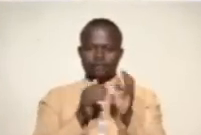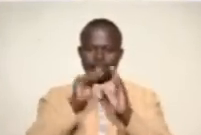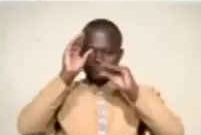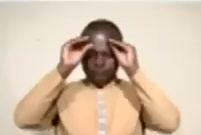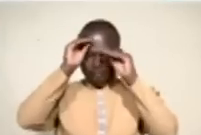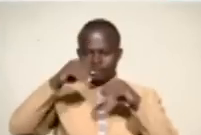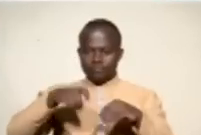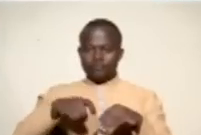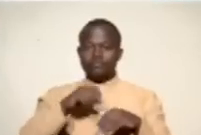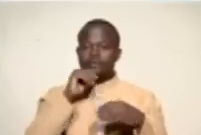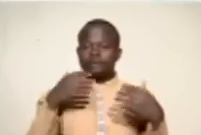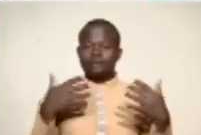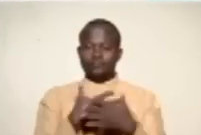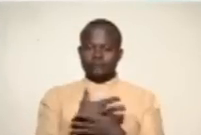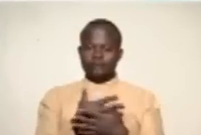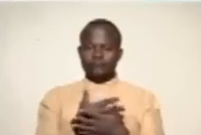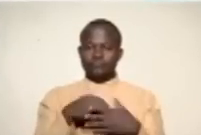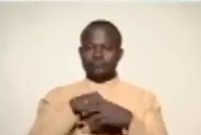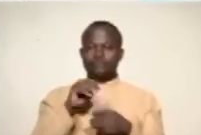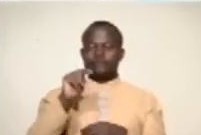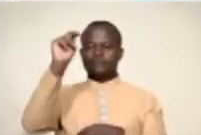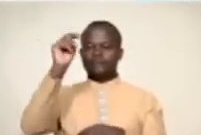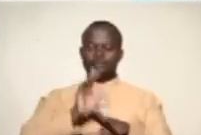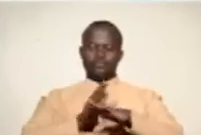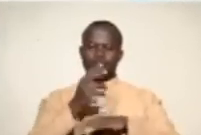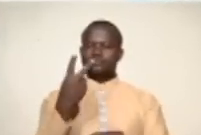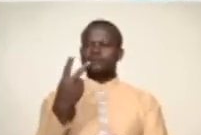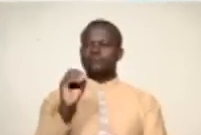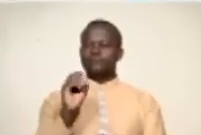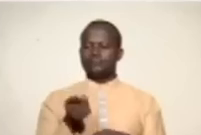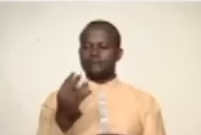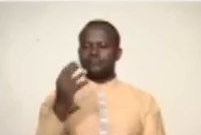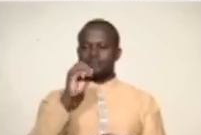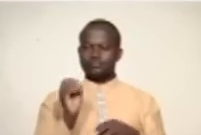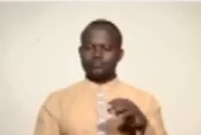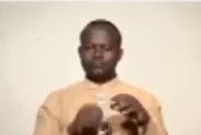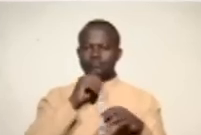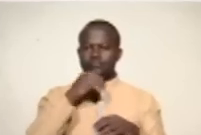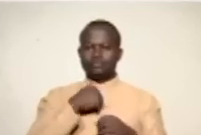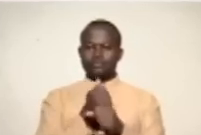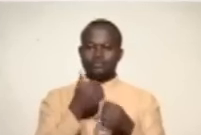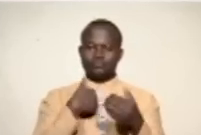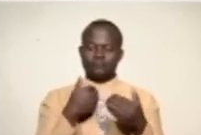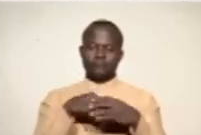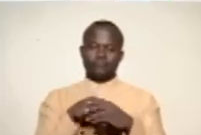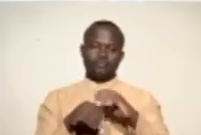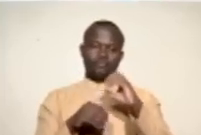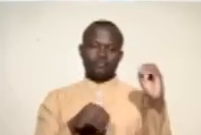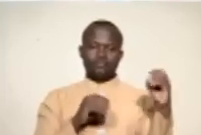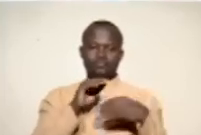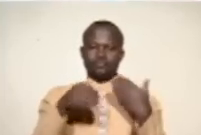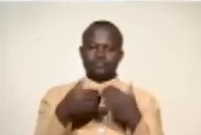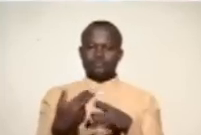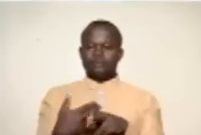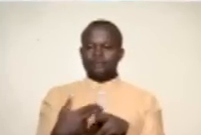bakaba bakeneye kwitinyuka. Mu ntara y'Amajyaruguru abagera kuri 24% ni abashomeri, mu gihe intara y'Uburengerazuba bari